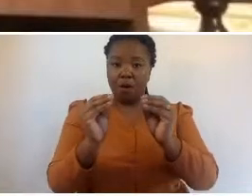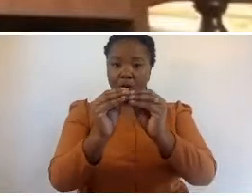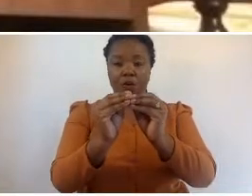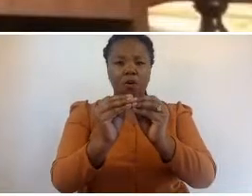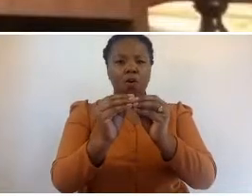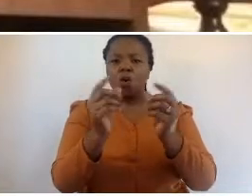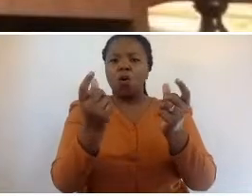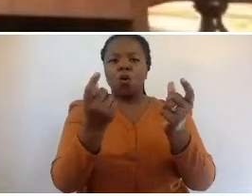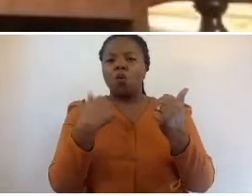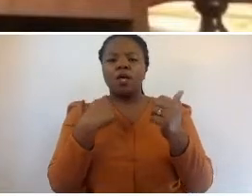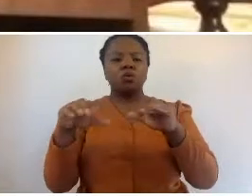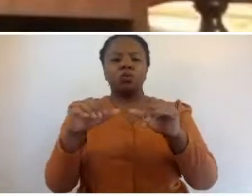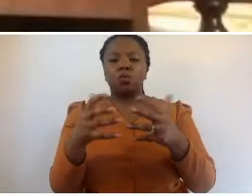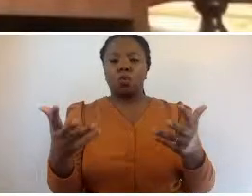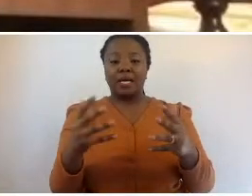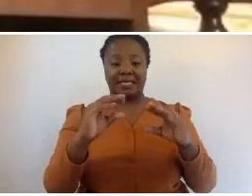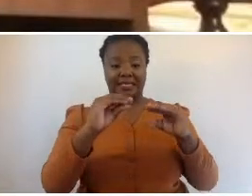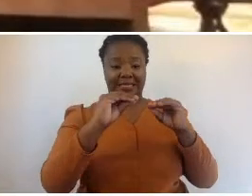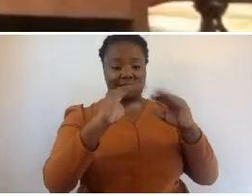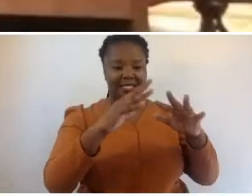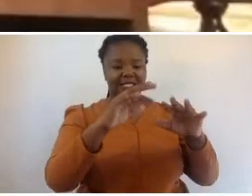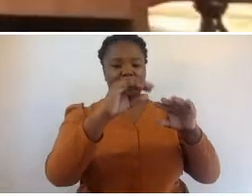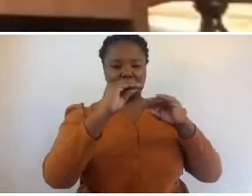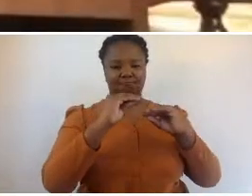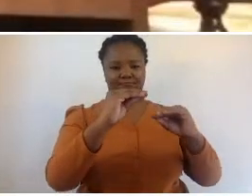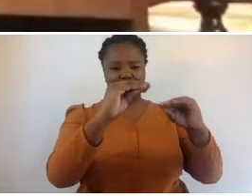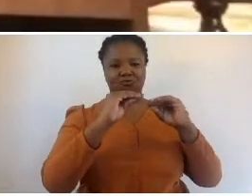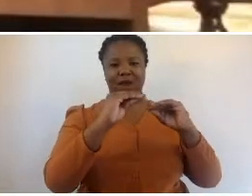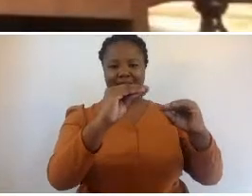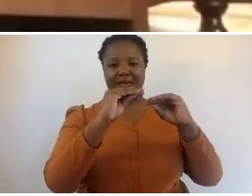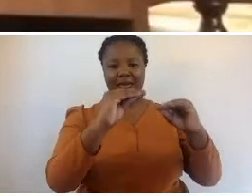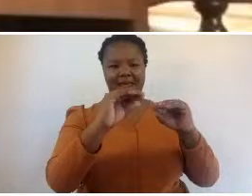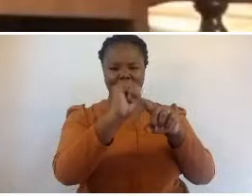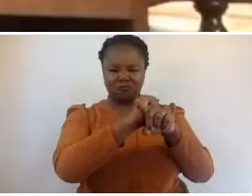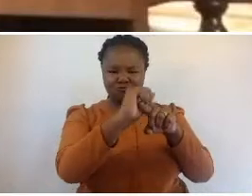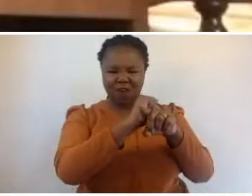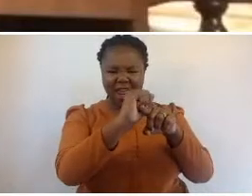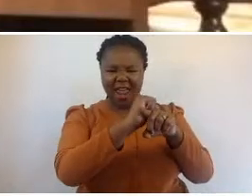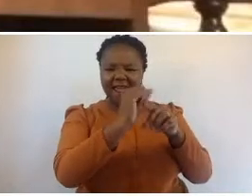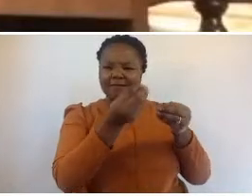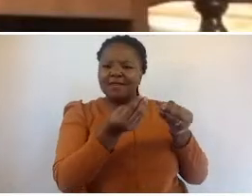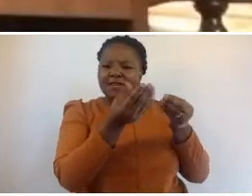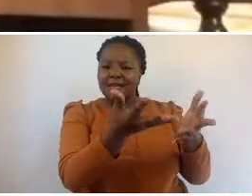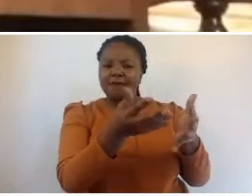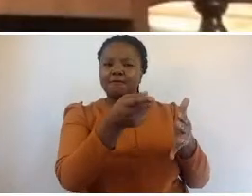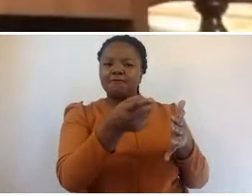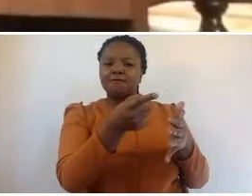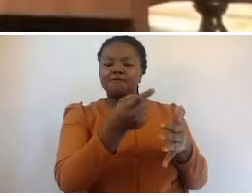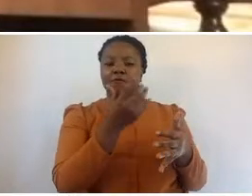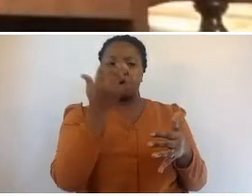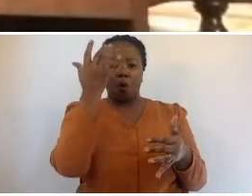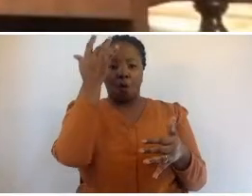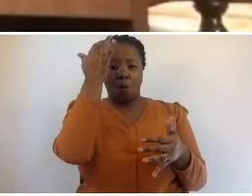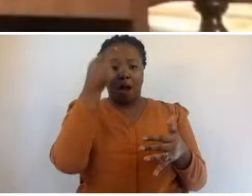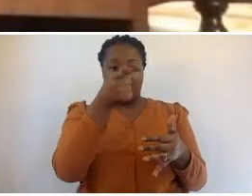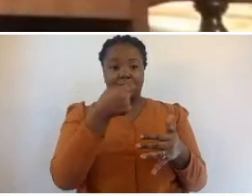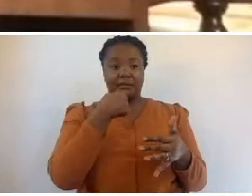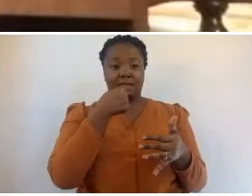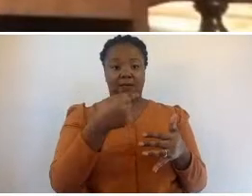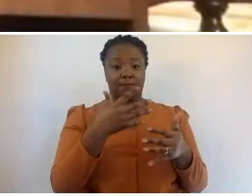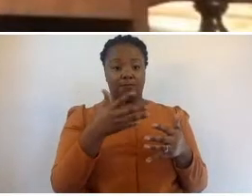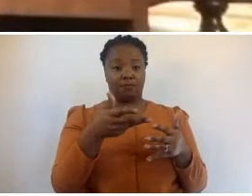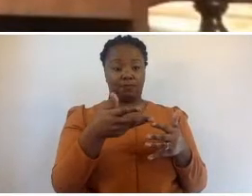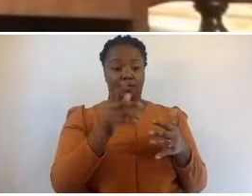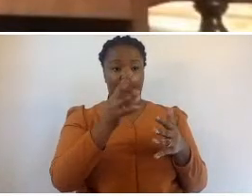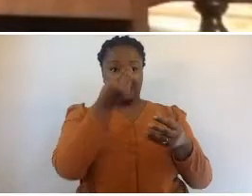enseignants, car trop souvent, l'hypothèse retenue, c'est que les enseignants sont